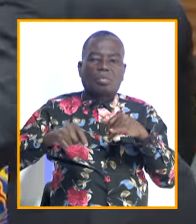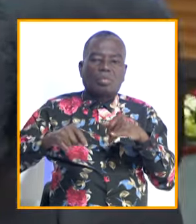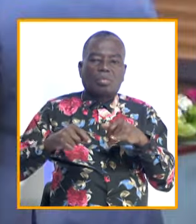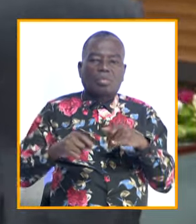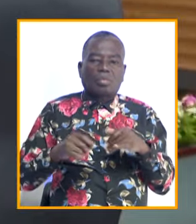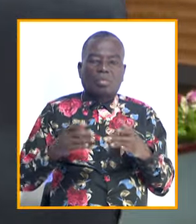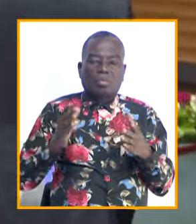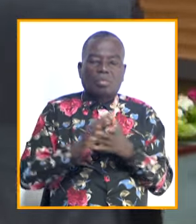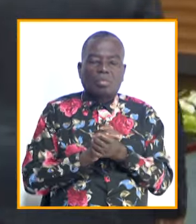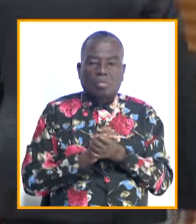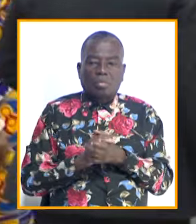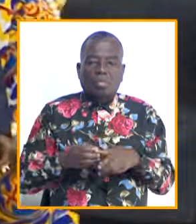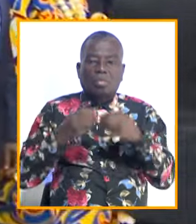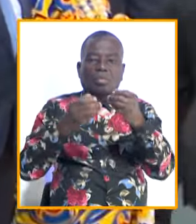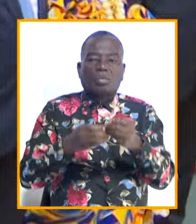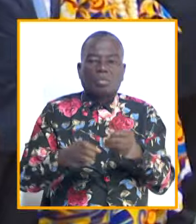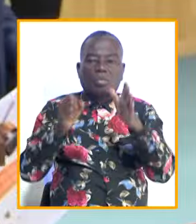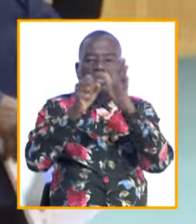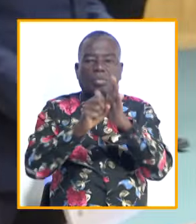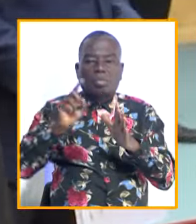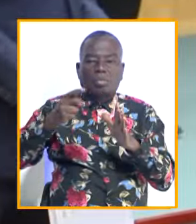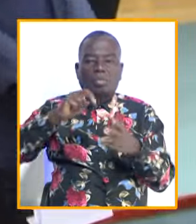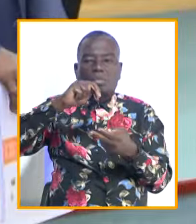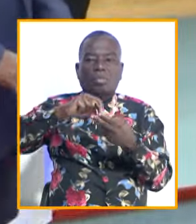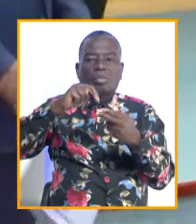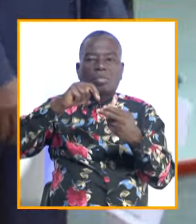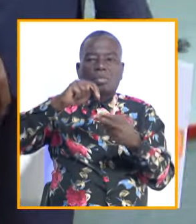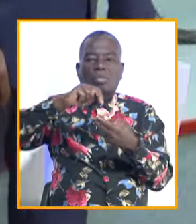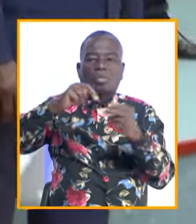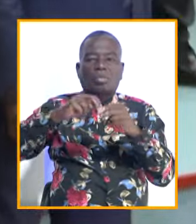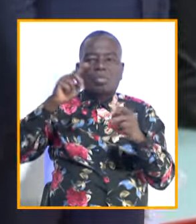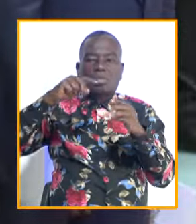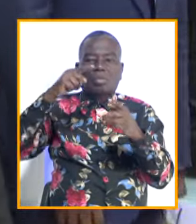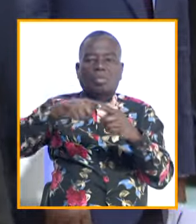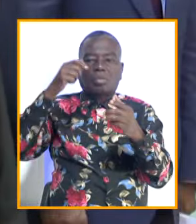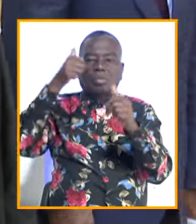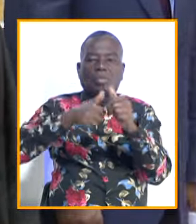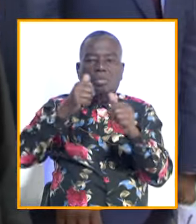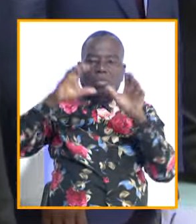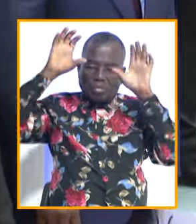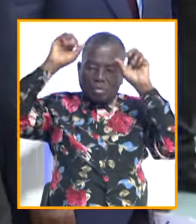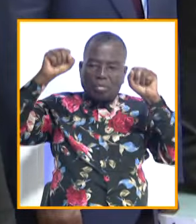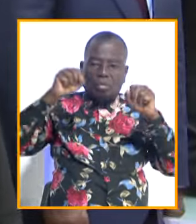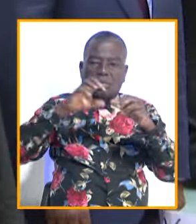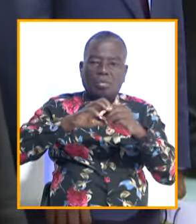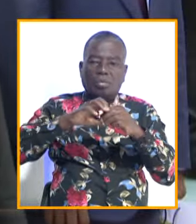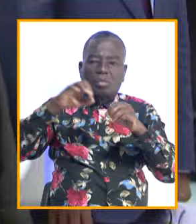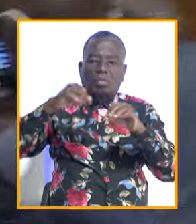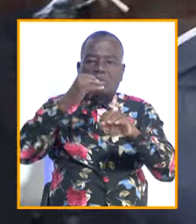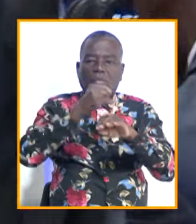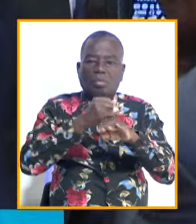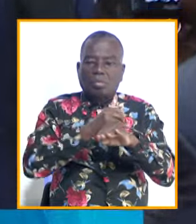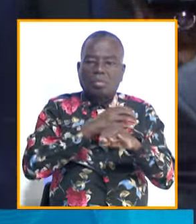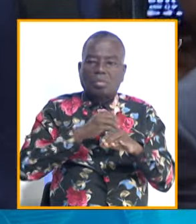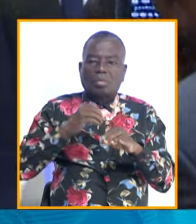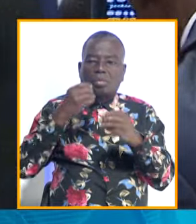Point d'orgue, la remise symbolique du premier numéro à chaque président d'institution. La vie des institutions n'est pas à usage de commerce.